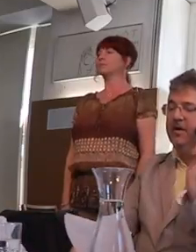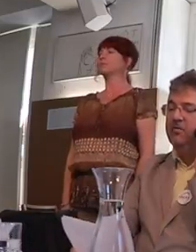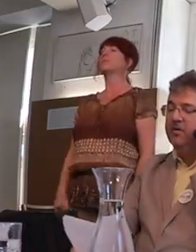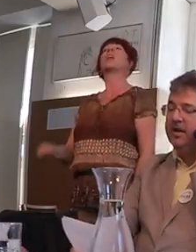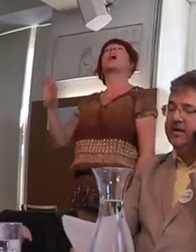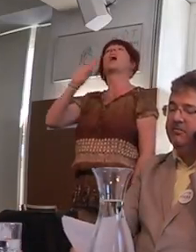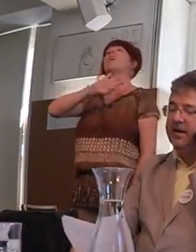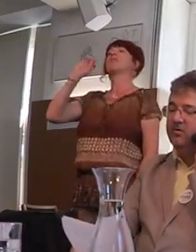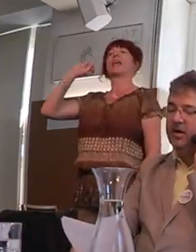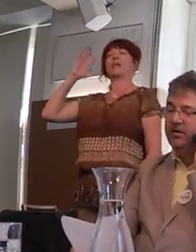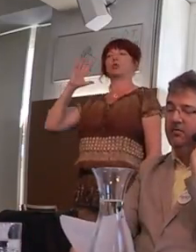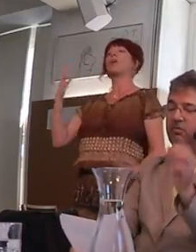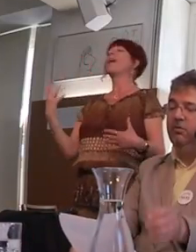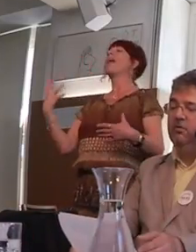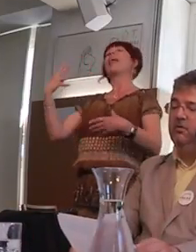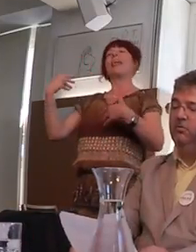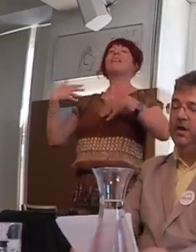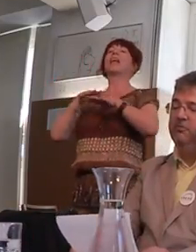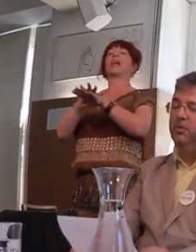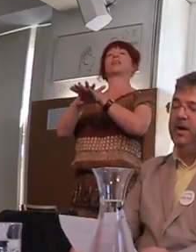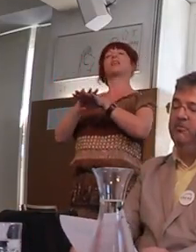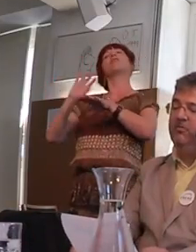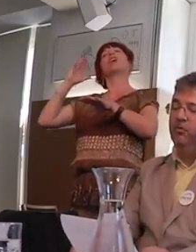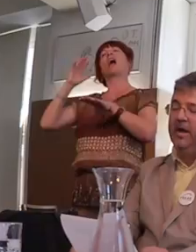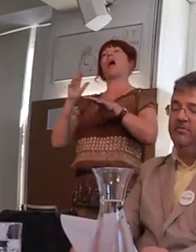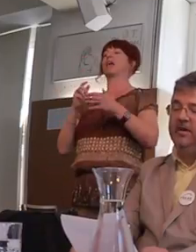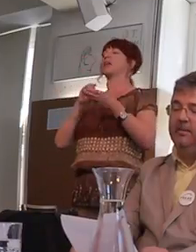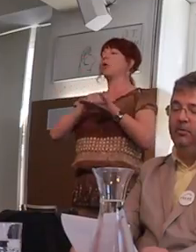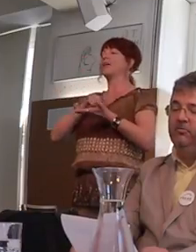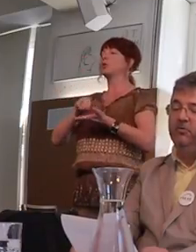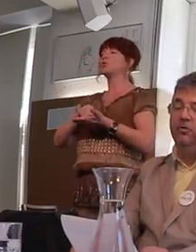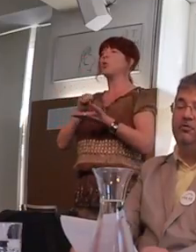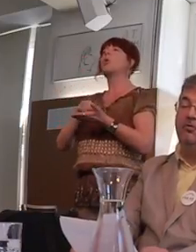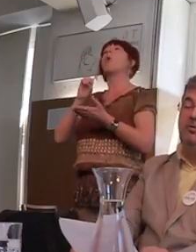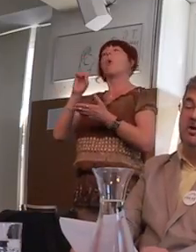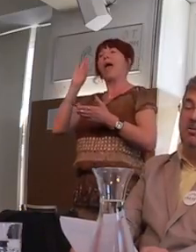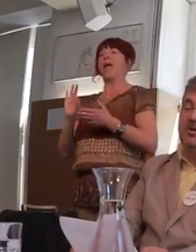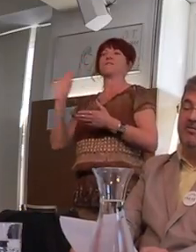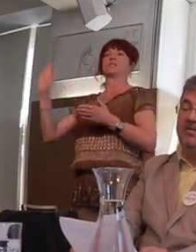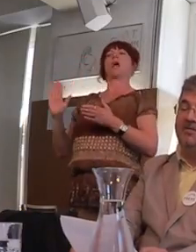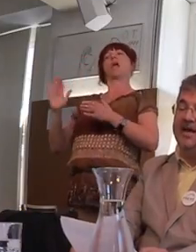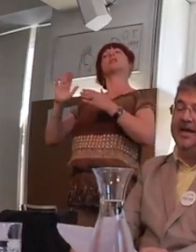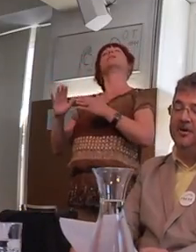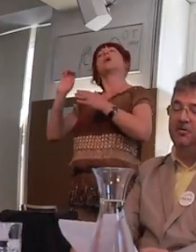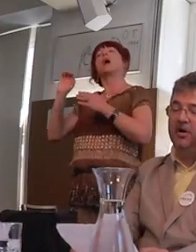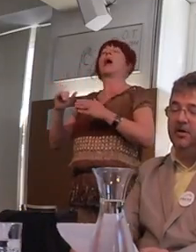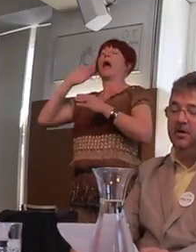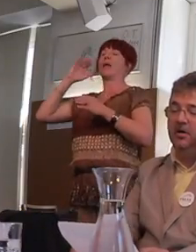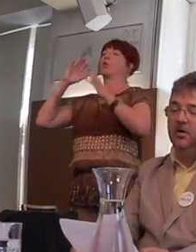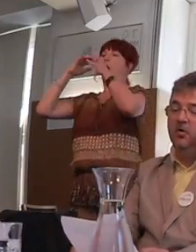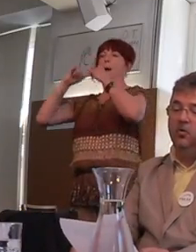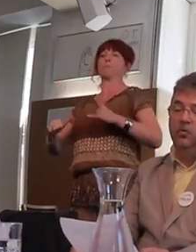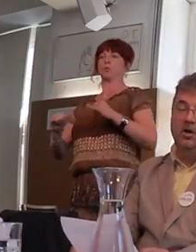Brickradio ist eine integrative Radioredaktion des ORF-Programms Ö1 Campus und ist unglaubliche 20 Jahre alt